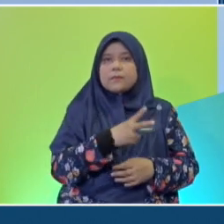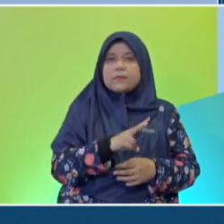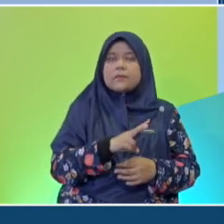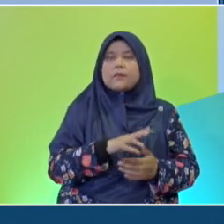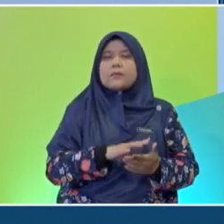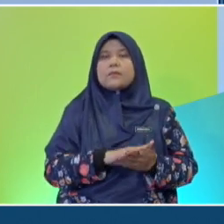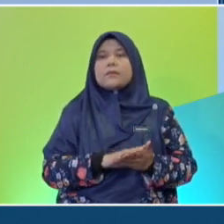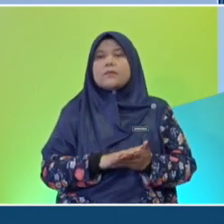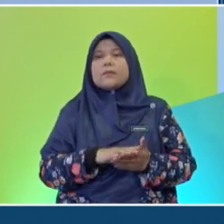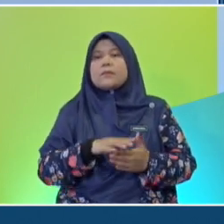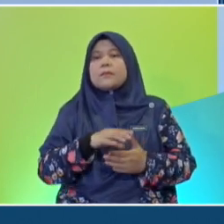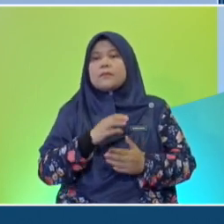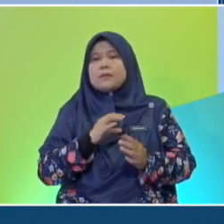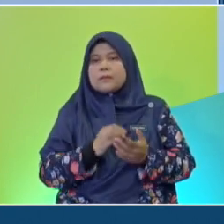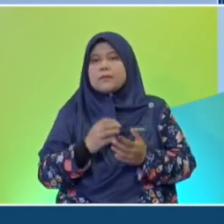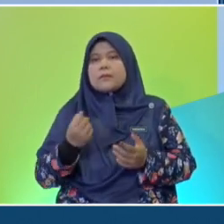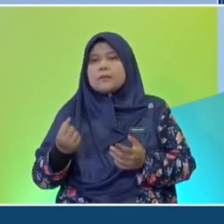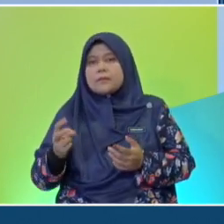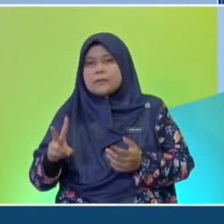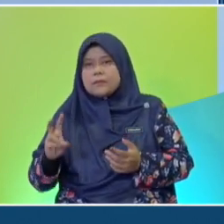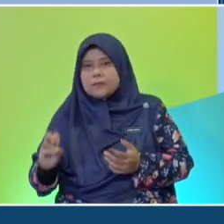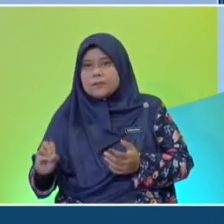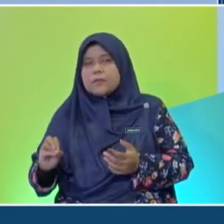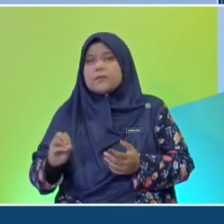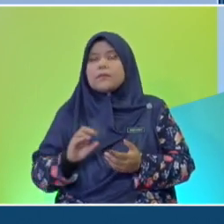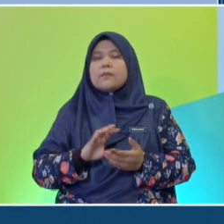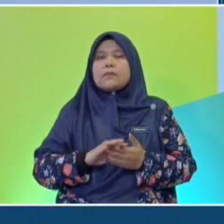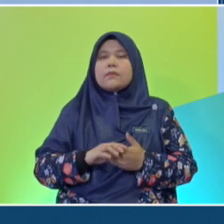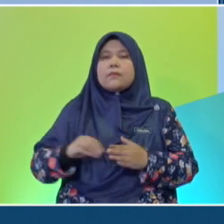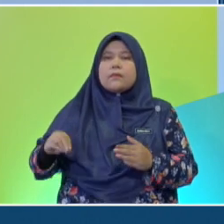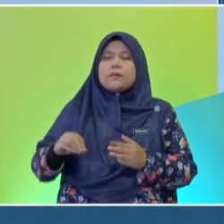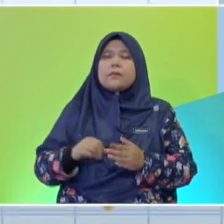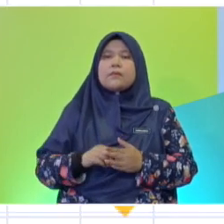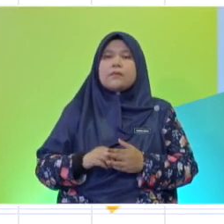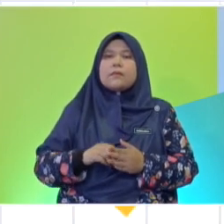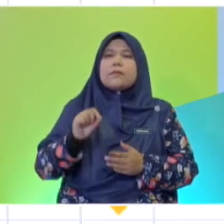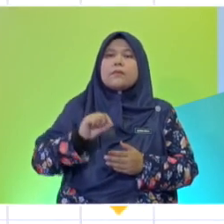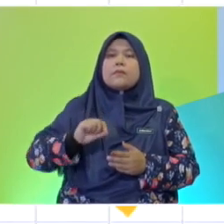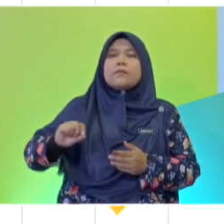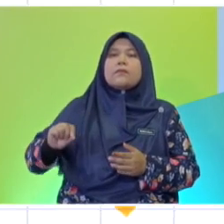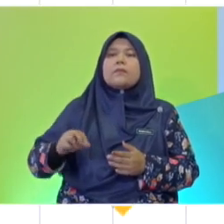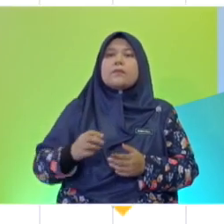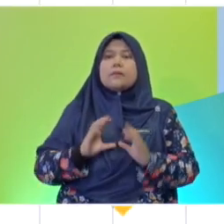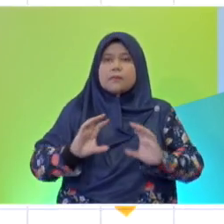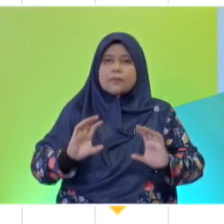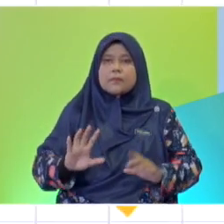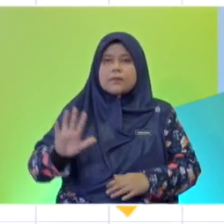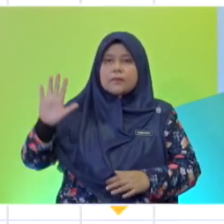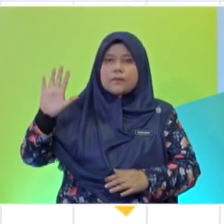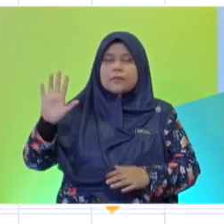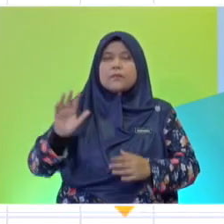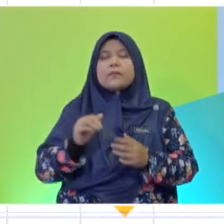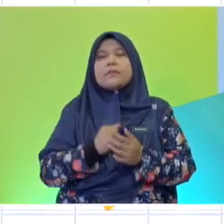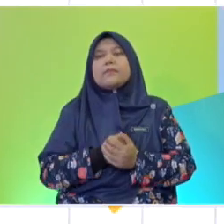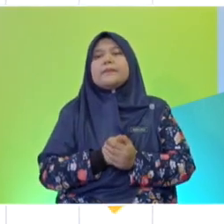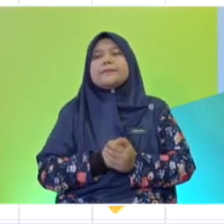berharga 20 Ringgit mudah-mudahan kalian sudah coba dulu tulis dia punya kamera dan siapa cepat kemudian katakan